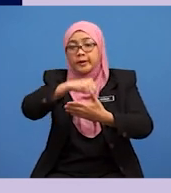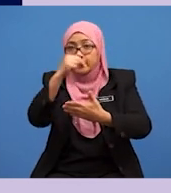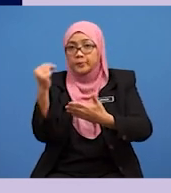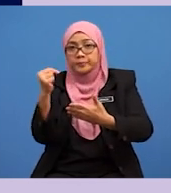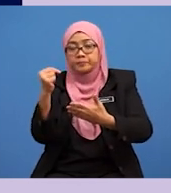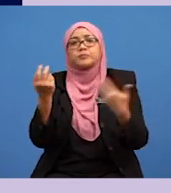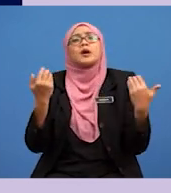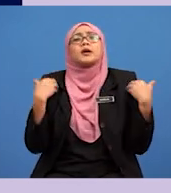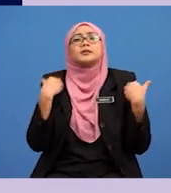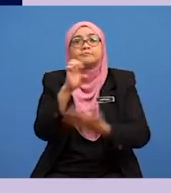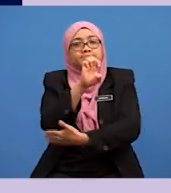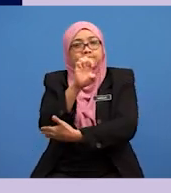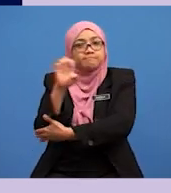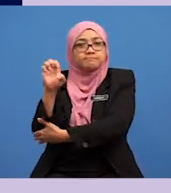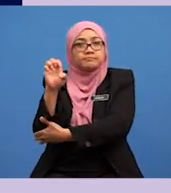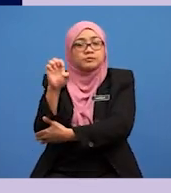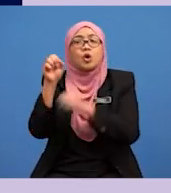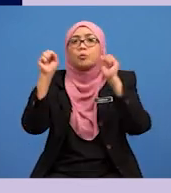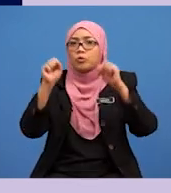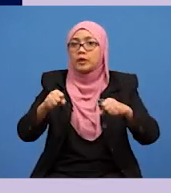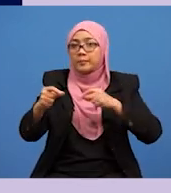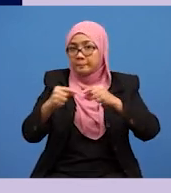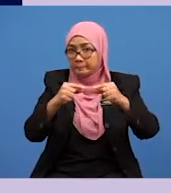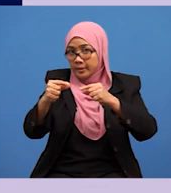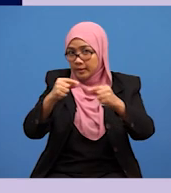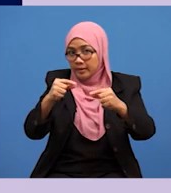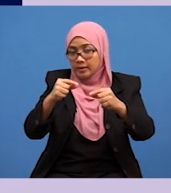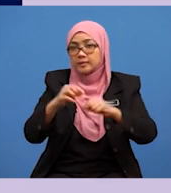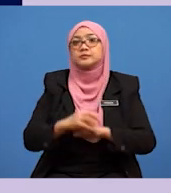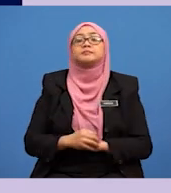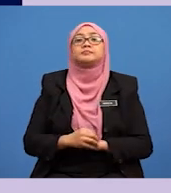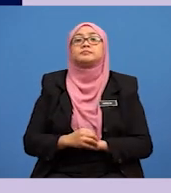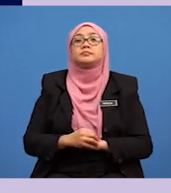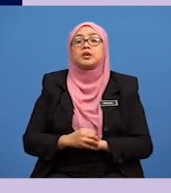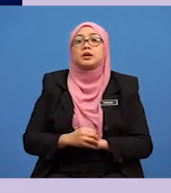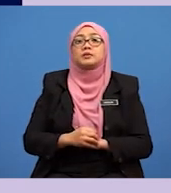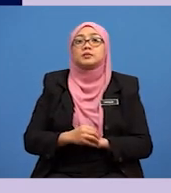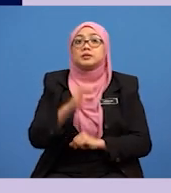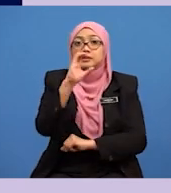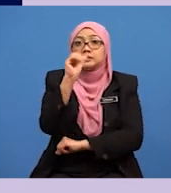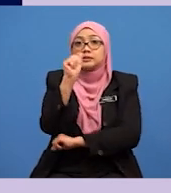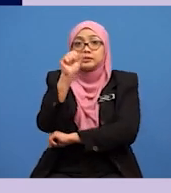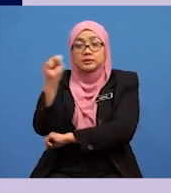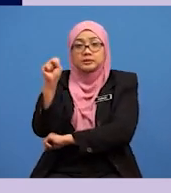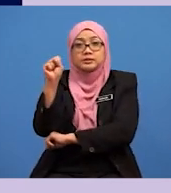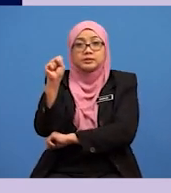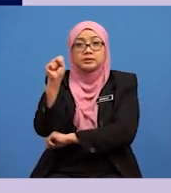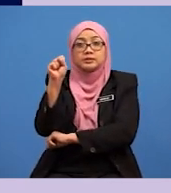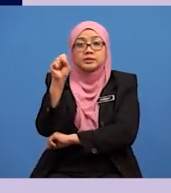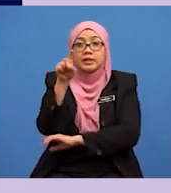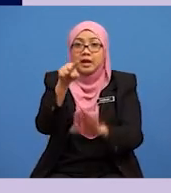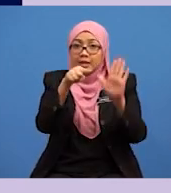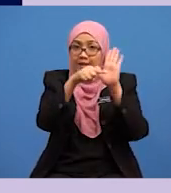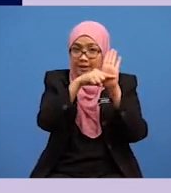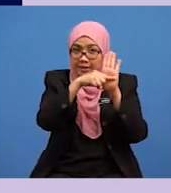bergerak. Dan ia adalah bercas negatif. Elektron disusun di luar nukleus dalam petala yang dikenali